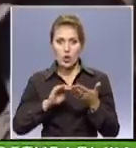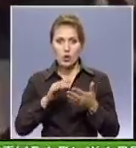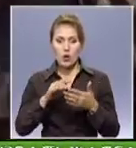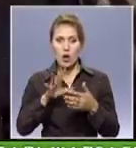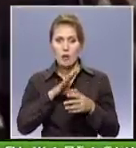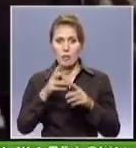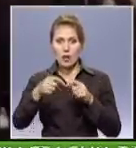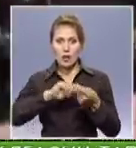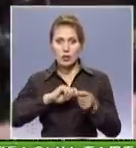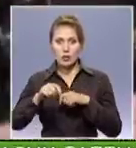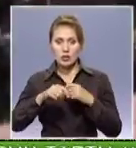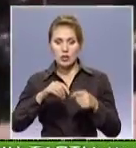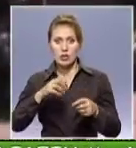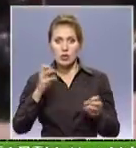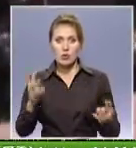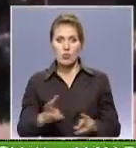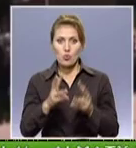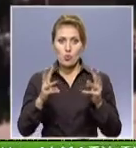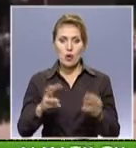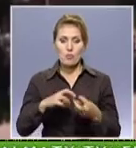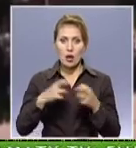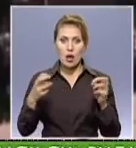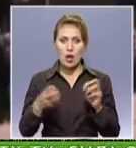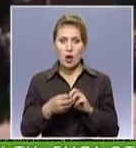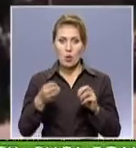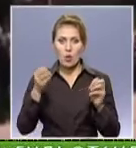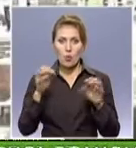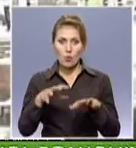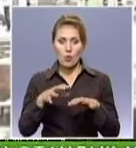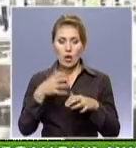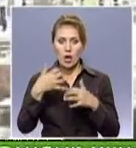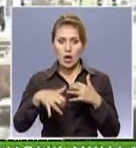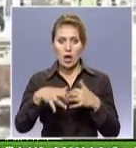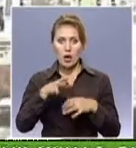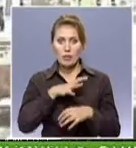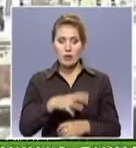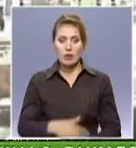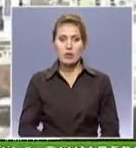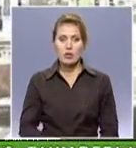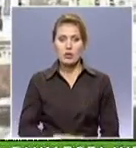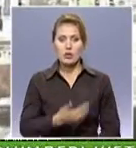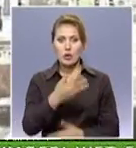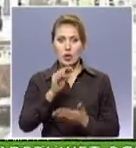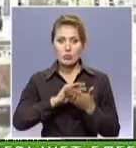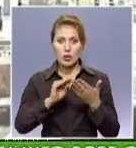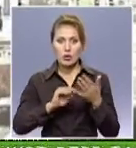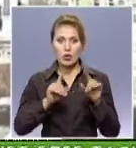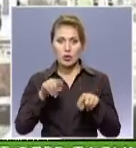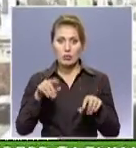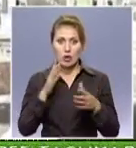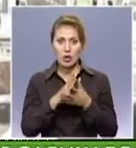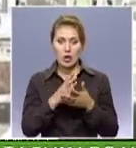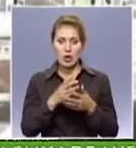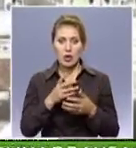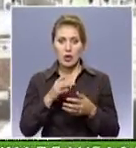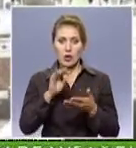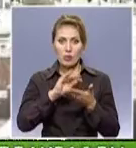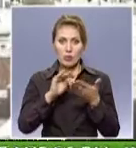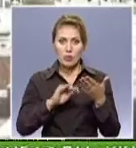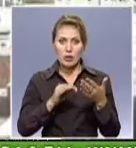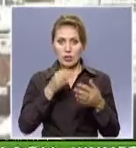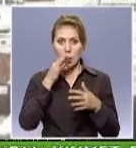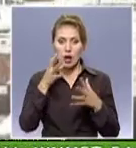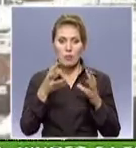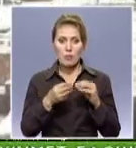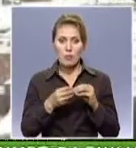алдында жыртып, өзектерін өртеген мәселелерін ортаға салған. Ішінде автордар бар, кейбіреулері жақсы жазылған, кейбіреулері сатқын. Жаңыз мына айтсақ,